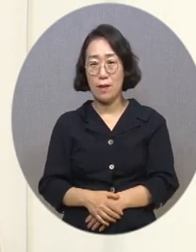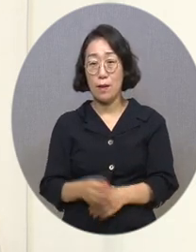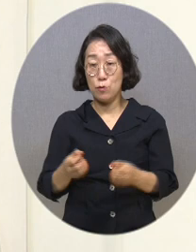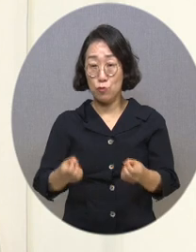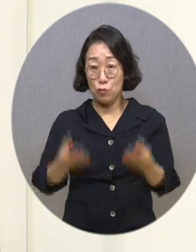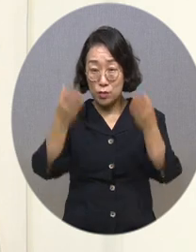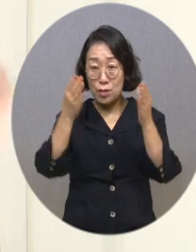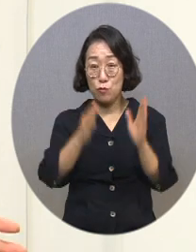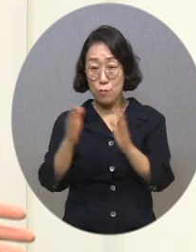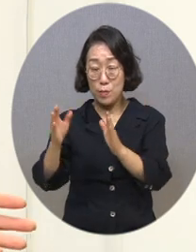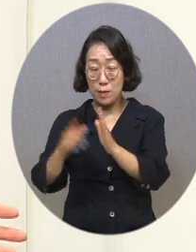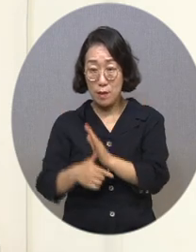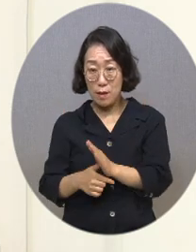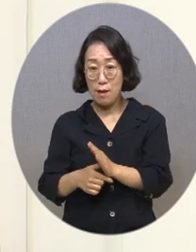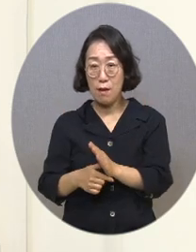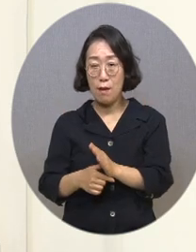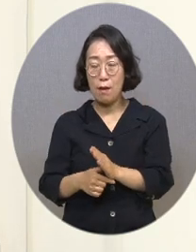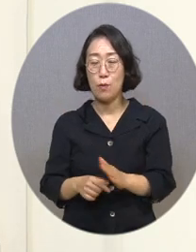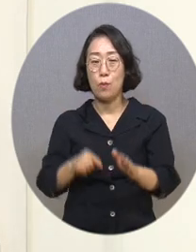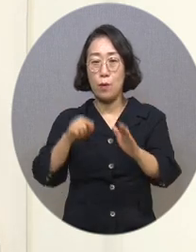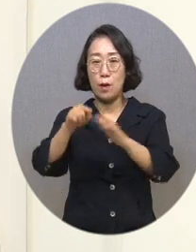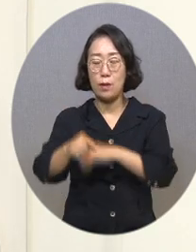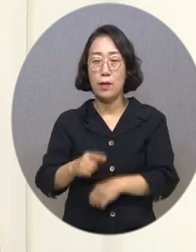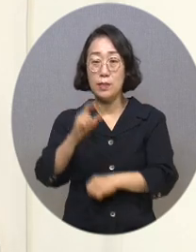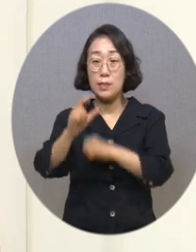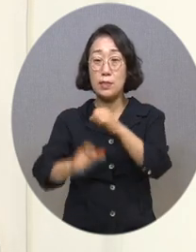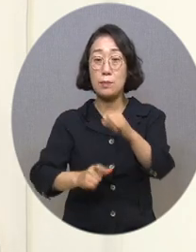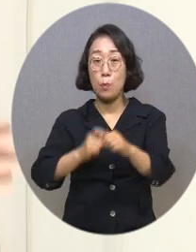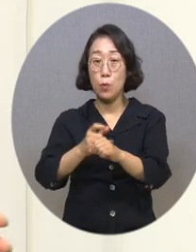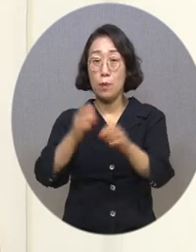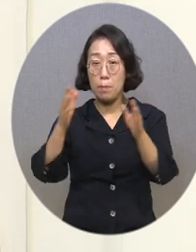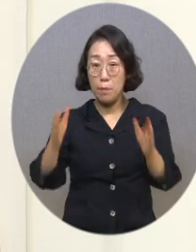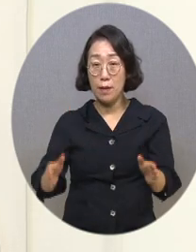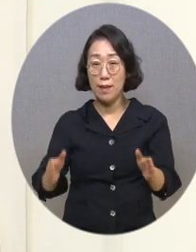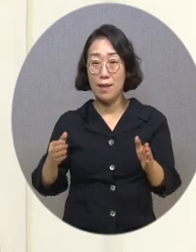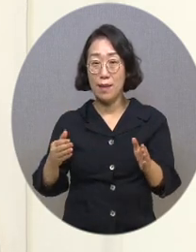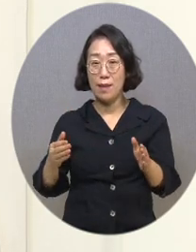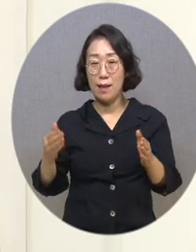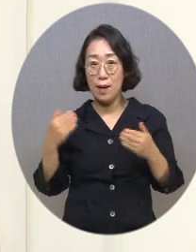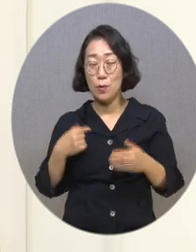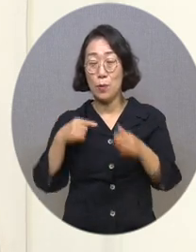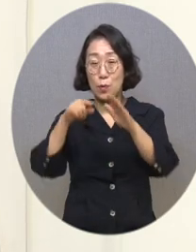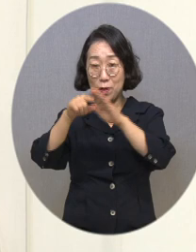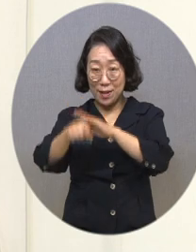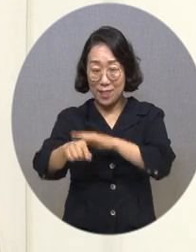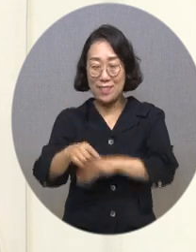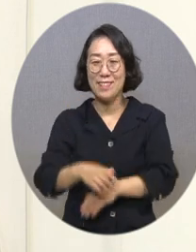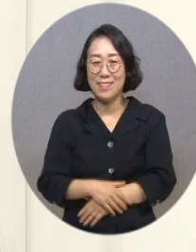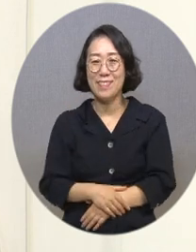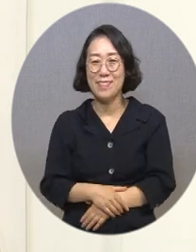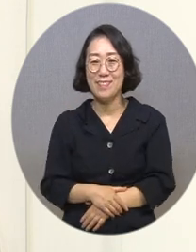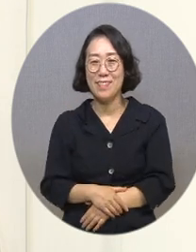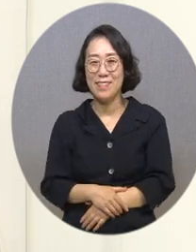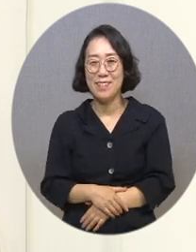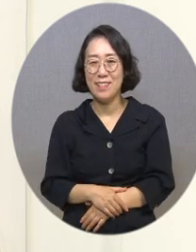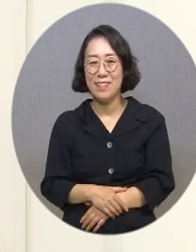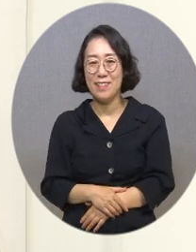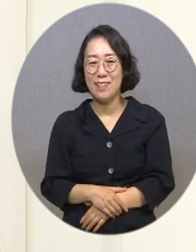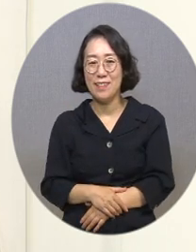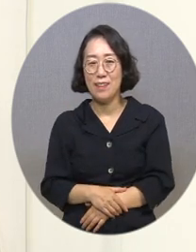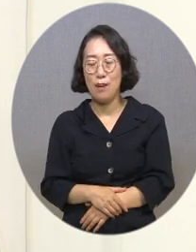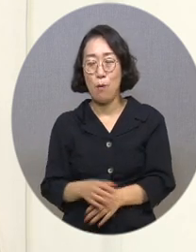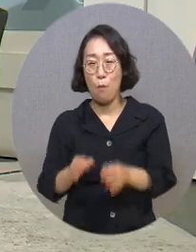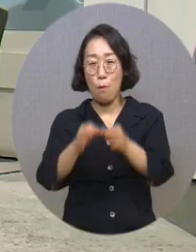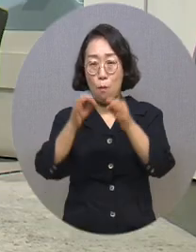갈 때 학교를 다시 딱 갔는데 제가 한 15년 만에 학교를 다시 갔어요. 학교를 안 갔거든요, 그 전에. 근데